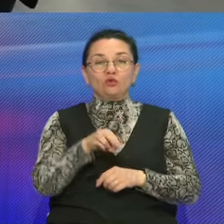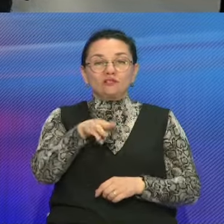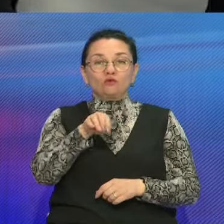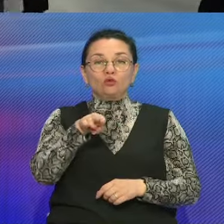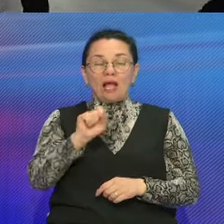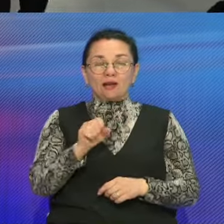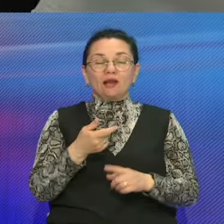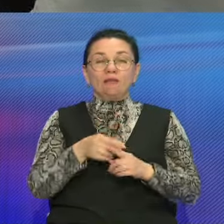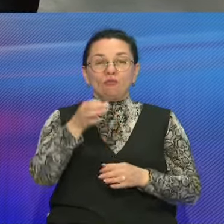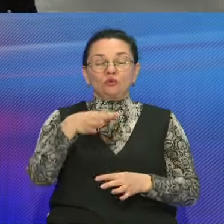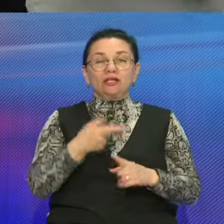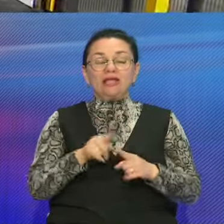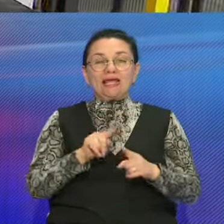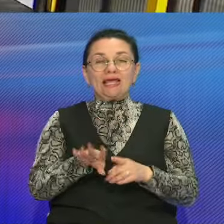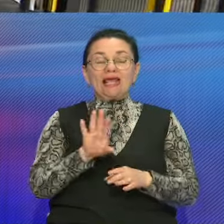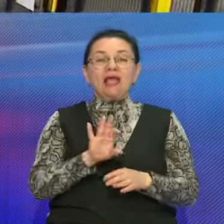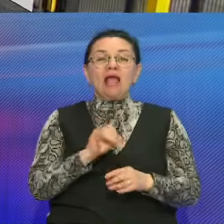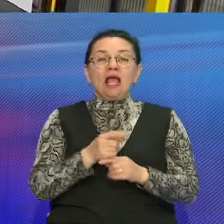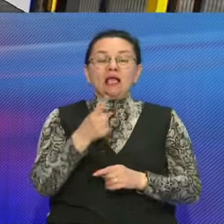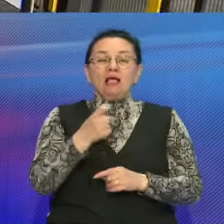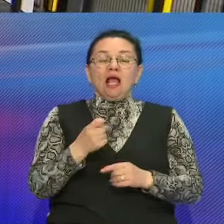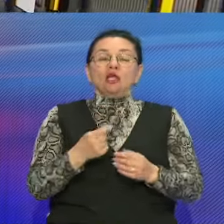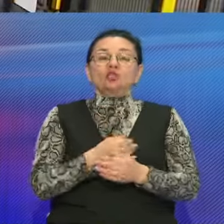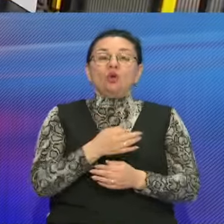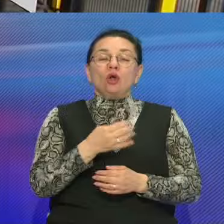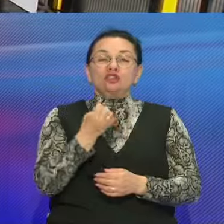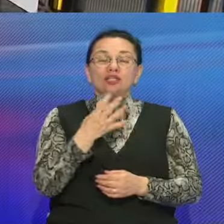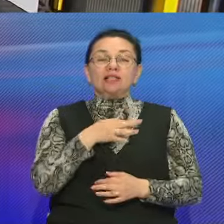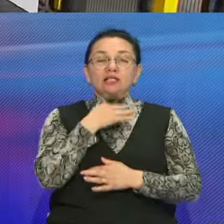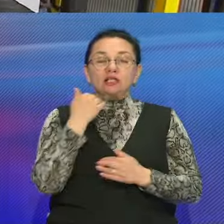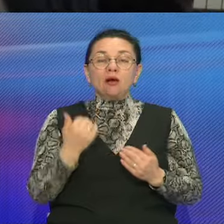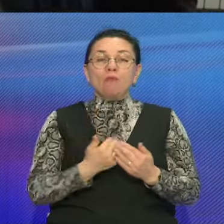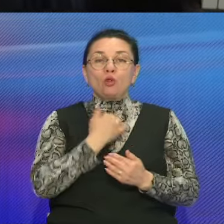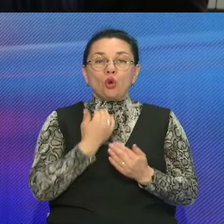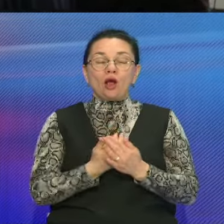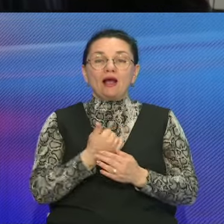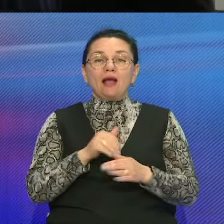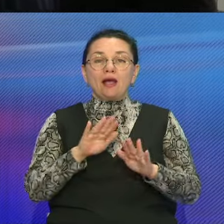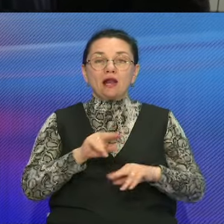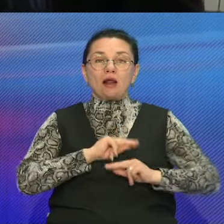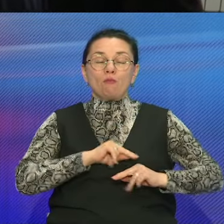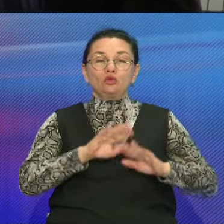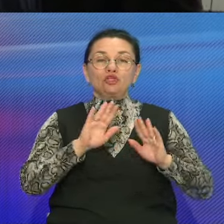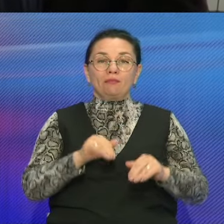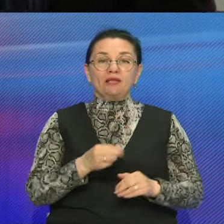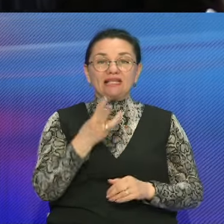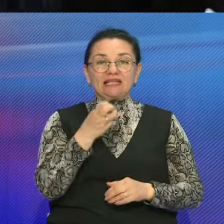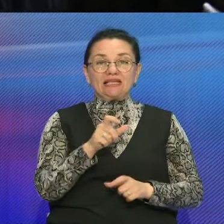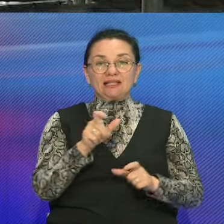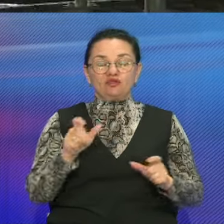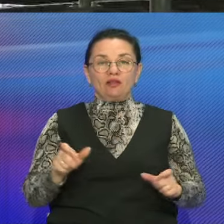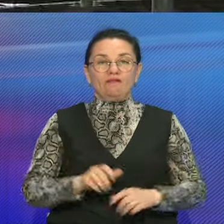организована вытворчесть на 3 линиях, 104 новые працовные места, на яких забеспечена занятость амаль 300 человек.